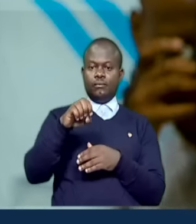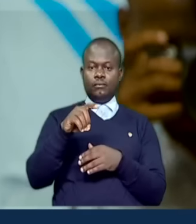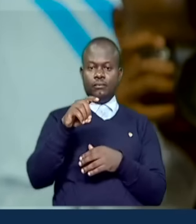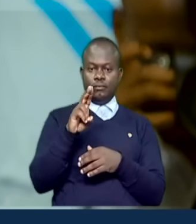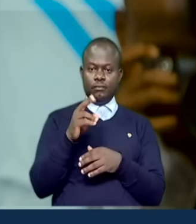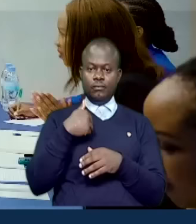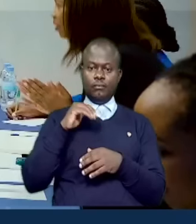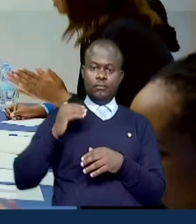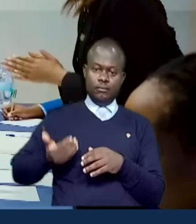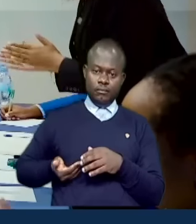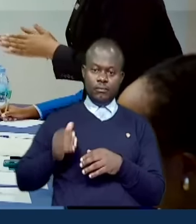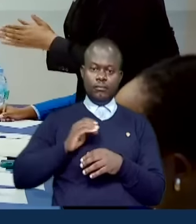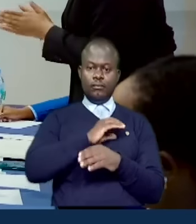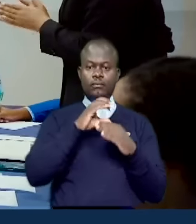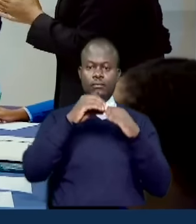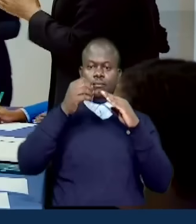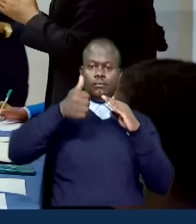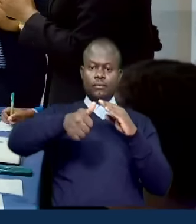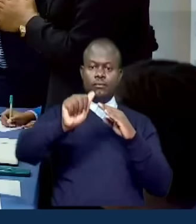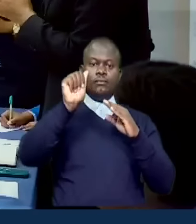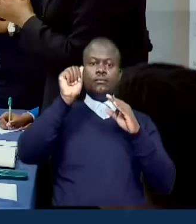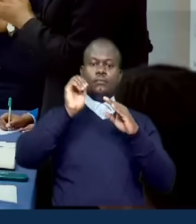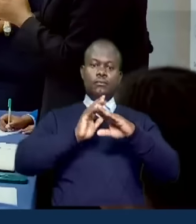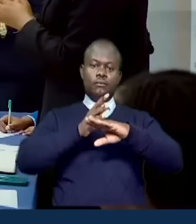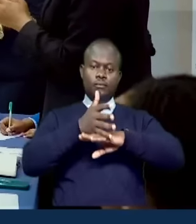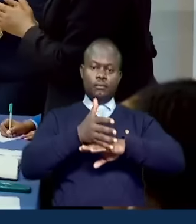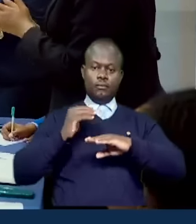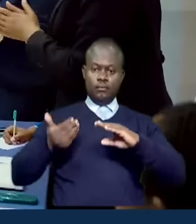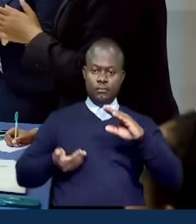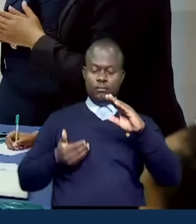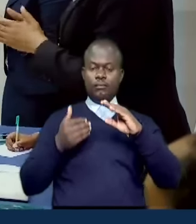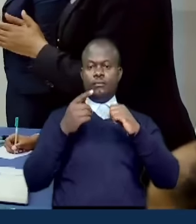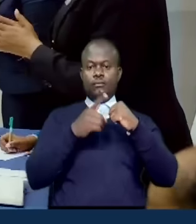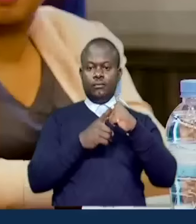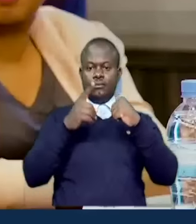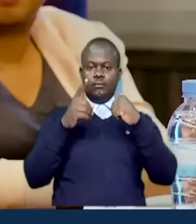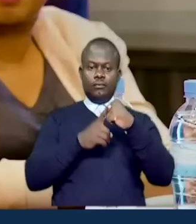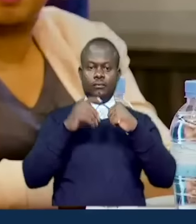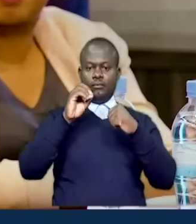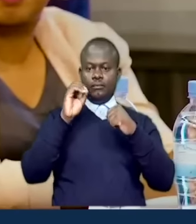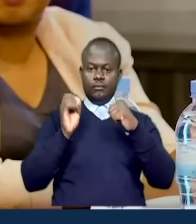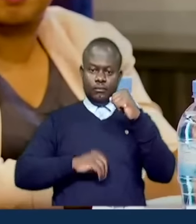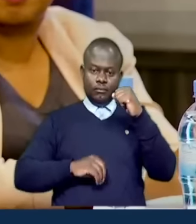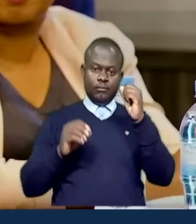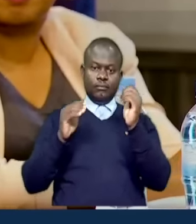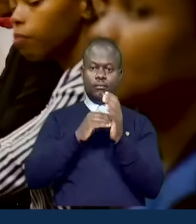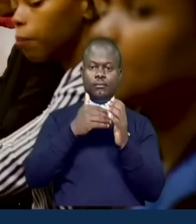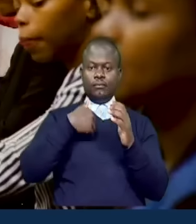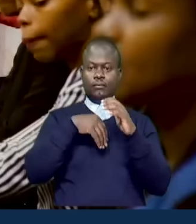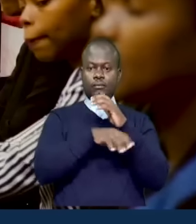n'abagore. Komite nyobozi yayo igizwe n'ubwiganze bw'abagore ku kigero cya 66%, ikagira